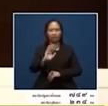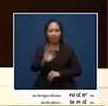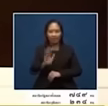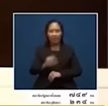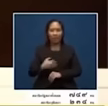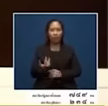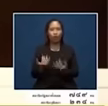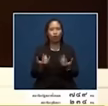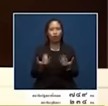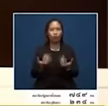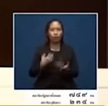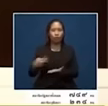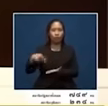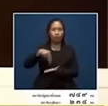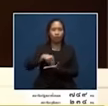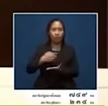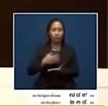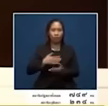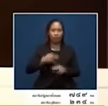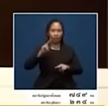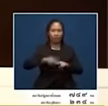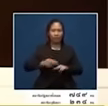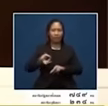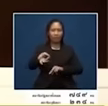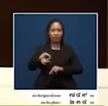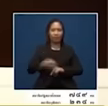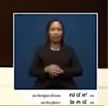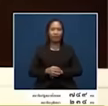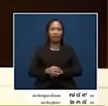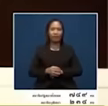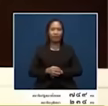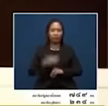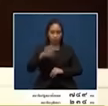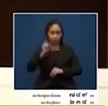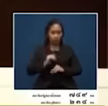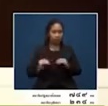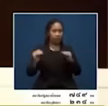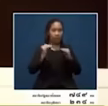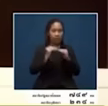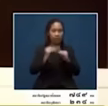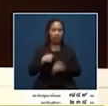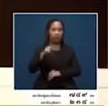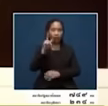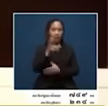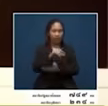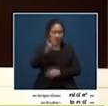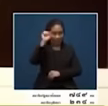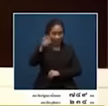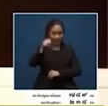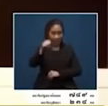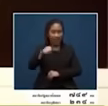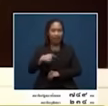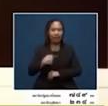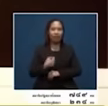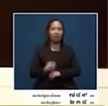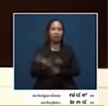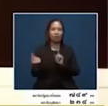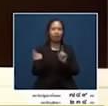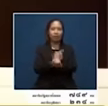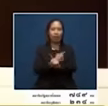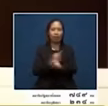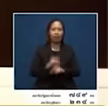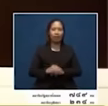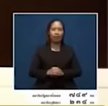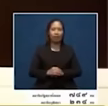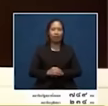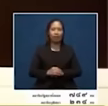หนี่มันกลายเป็นการประชุมสภามหาปลัยแบบวินาศสันตโลแบบ จนช่วงแรกๆเนี่ยต้อง